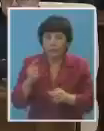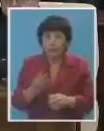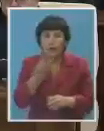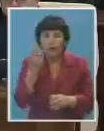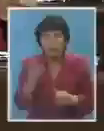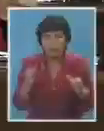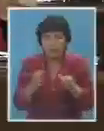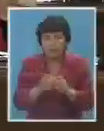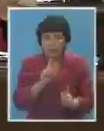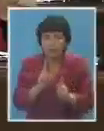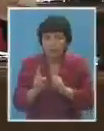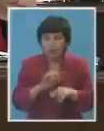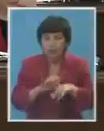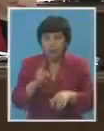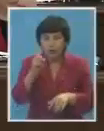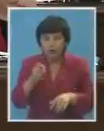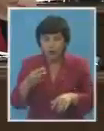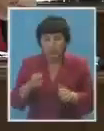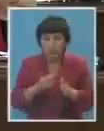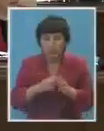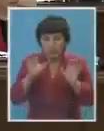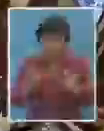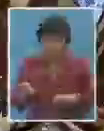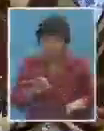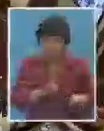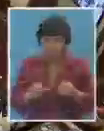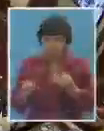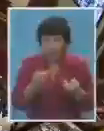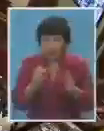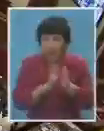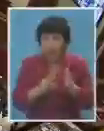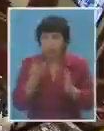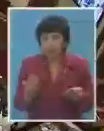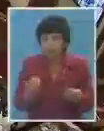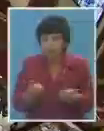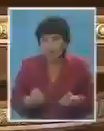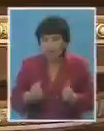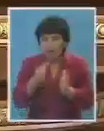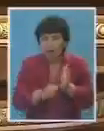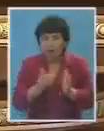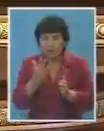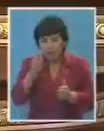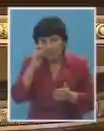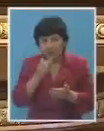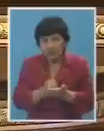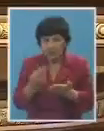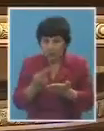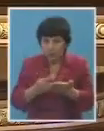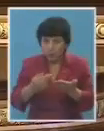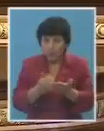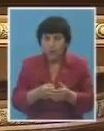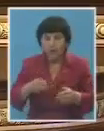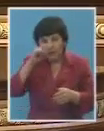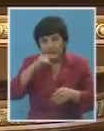бірлескен отырыс өткізді. 129 заң жобасы талқыланып, 84-і қабылданды. Олардың 65-іне елбасы қол қойды. Қазақстанның қауіпсіздік